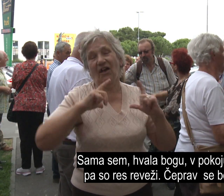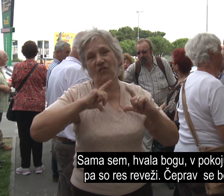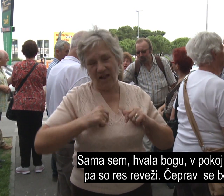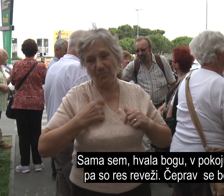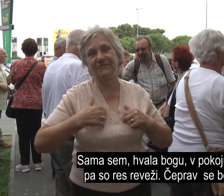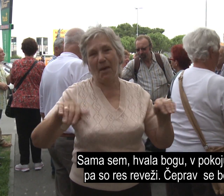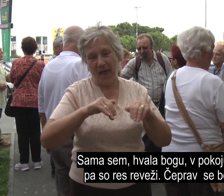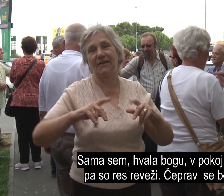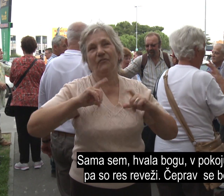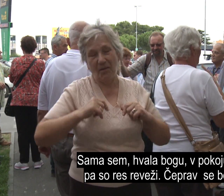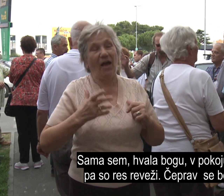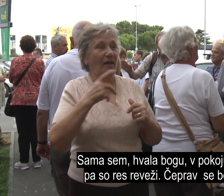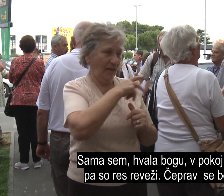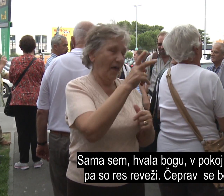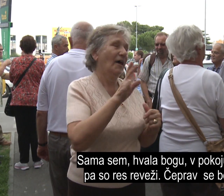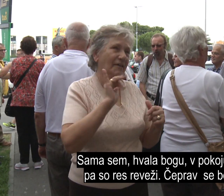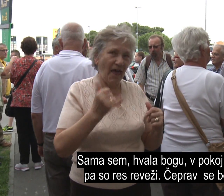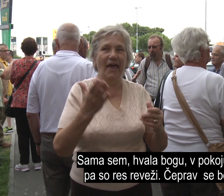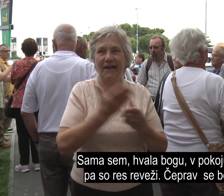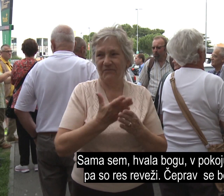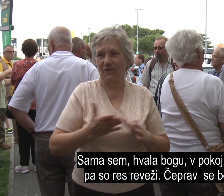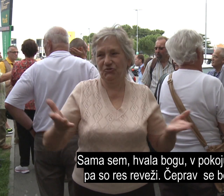Tiskarni smo spod delala, pa vem, kak je bilo.